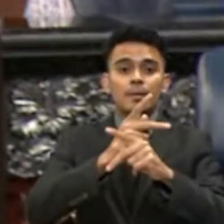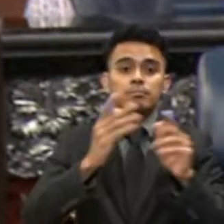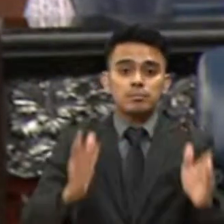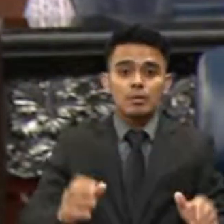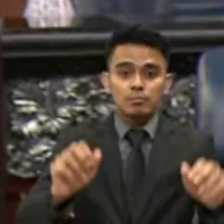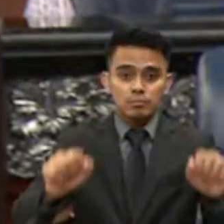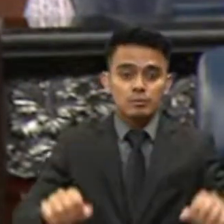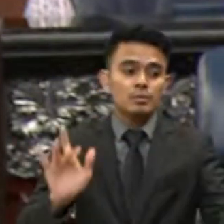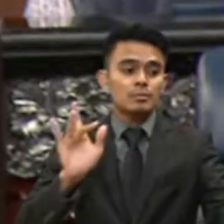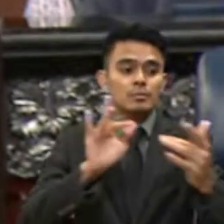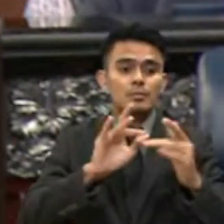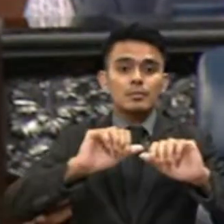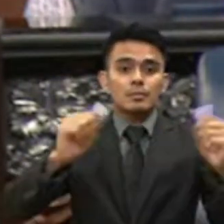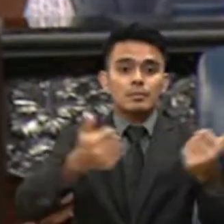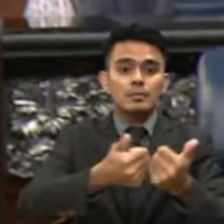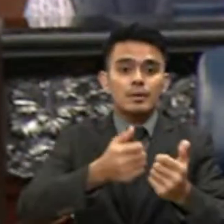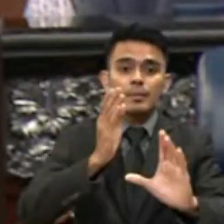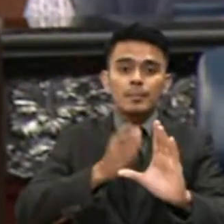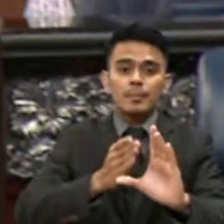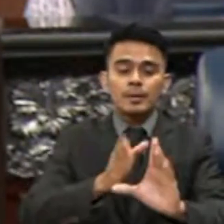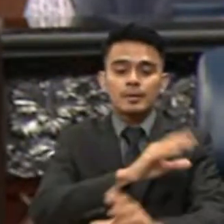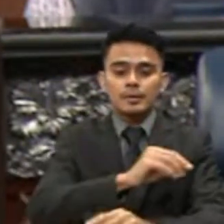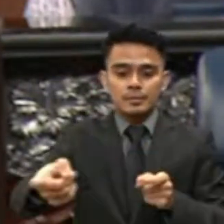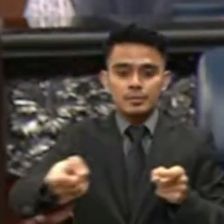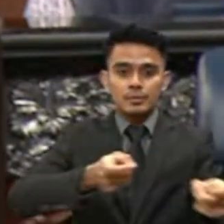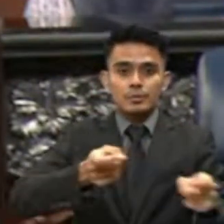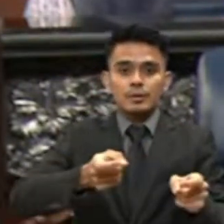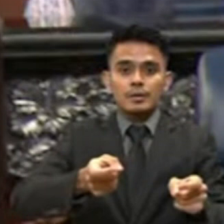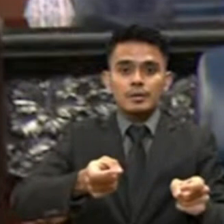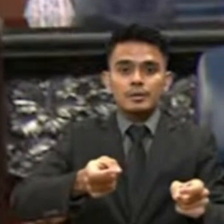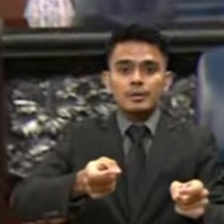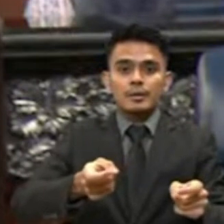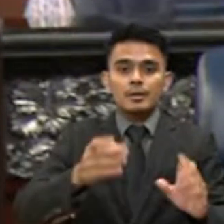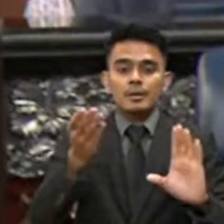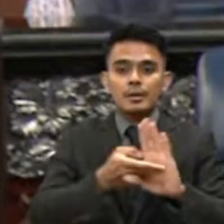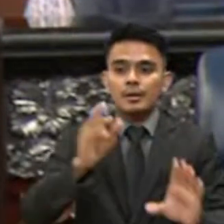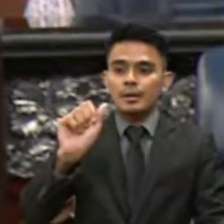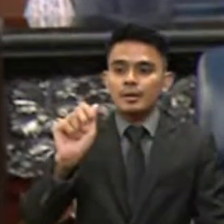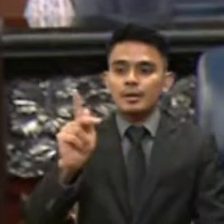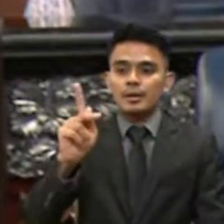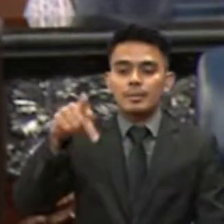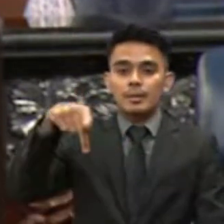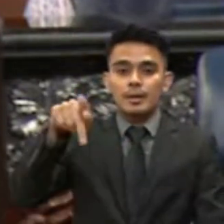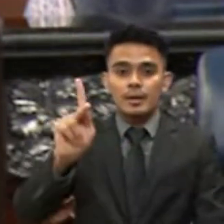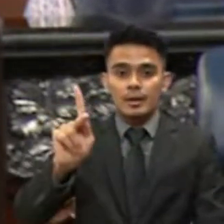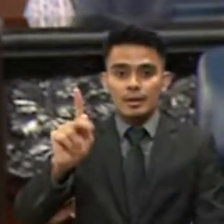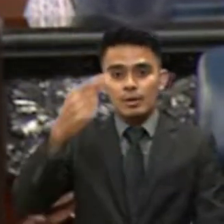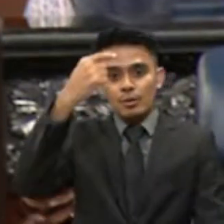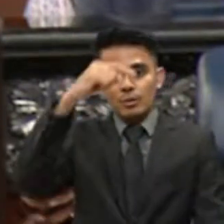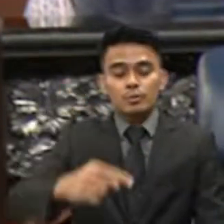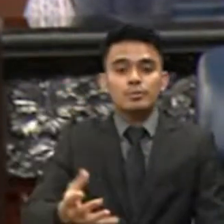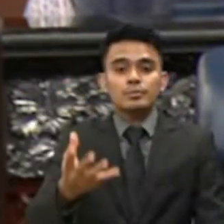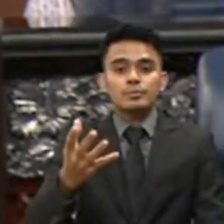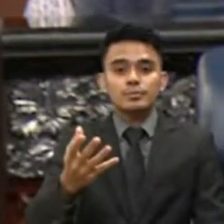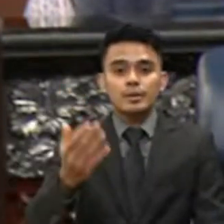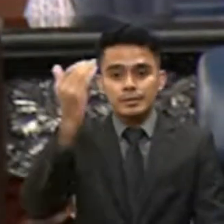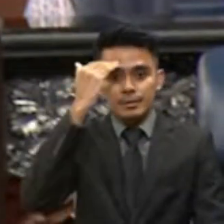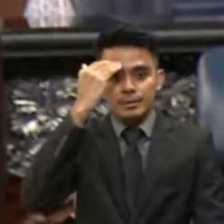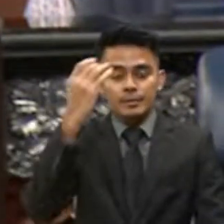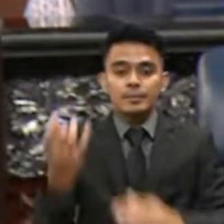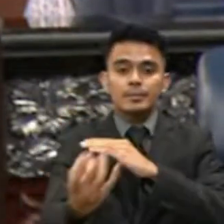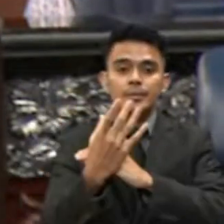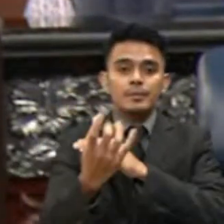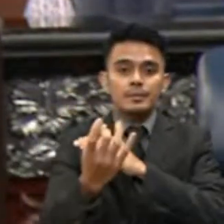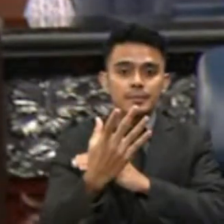boleh menghubungi agensi konseling dan pengurusan kredit Bank Negara Indonesia untuk mendapatkan Hikmat masa